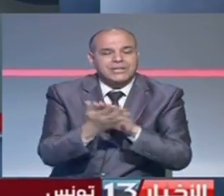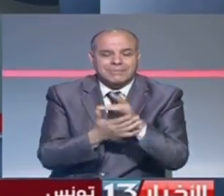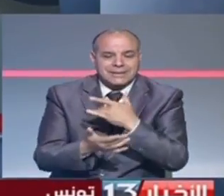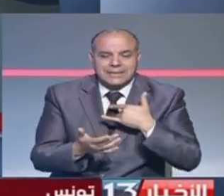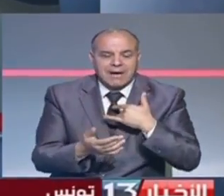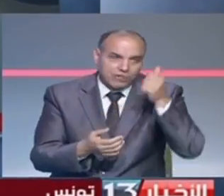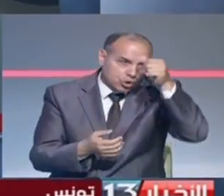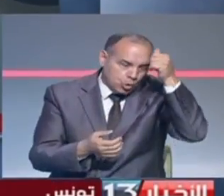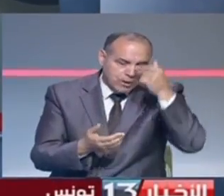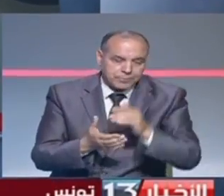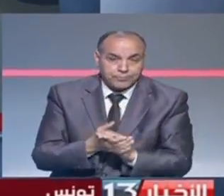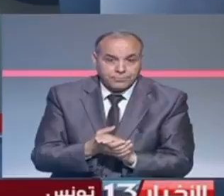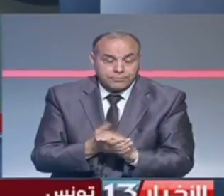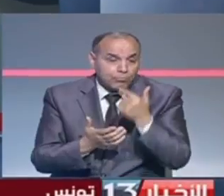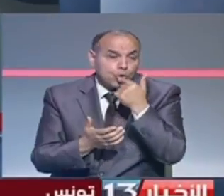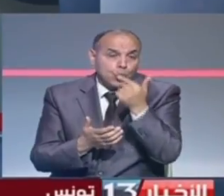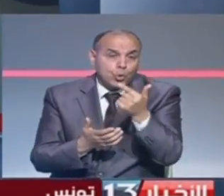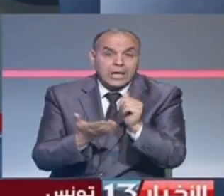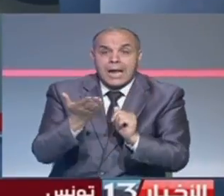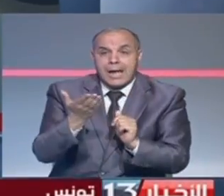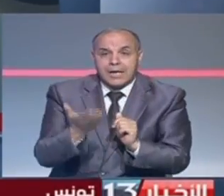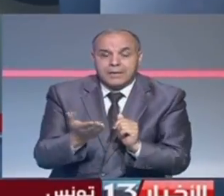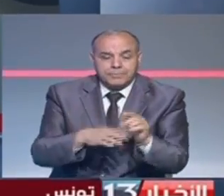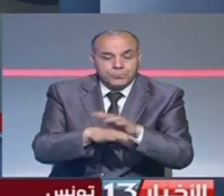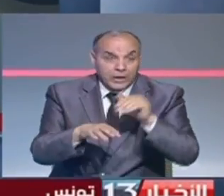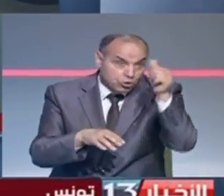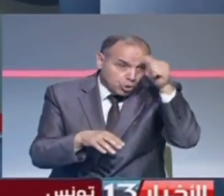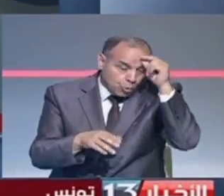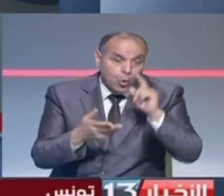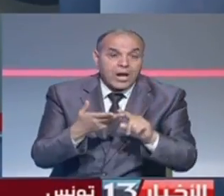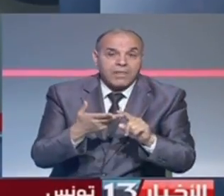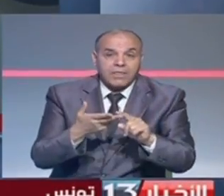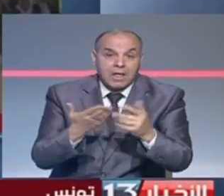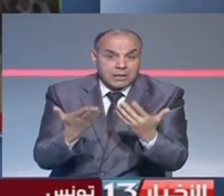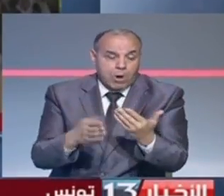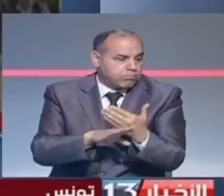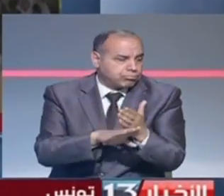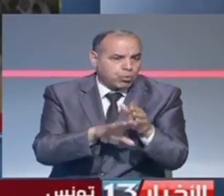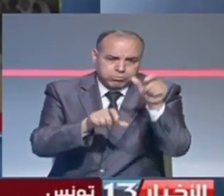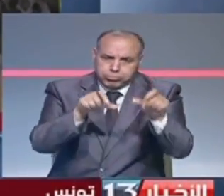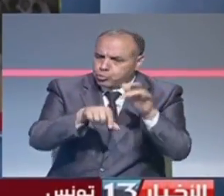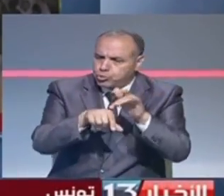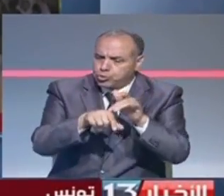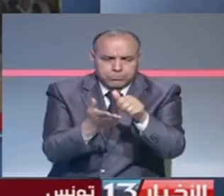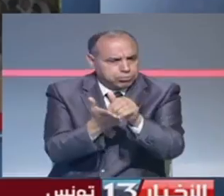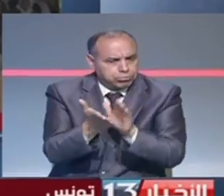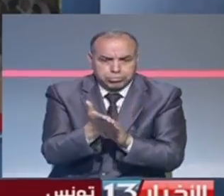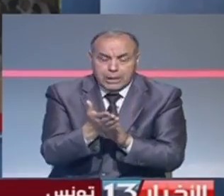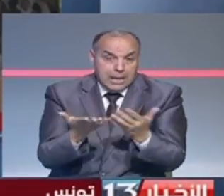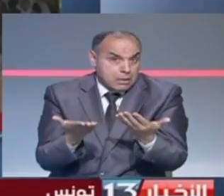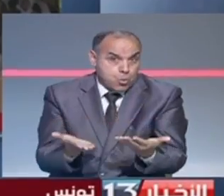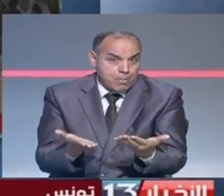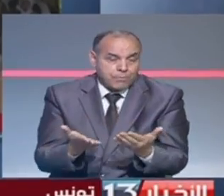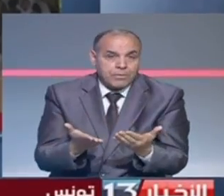بجندوبه ويشار الى ان ولايه جندوبه لم يتجاوز عدد الاصابات المسجل بها الى حد